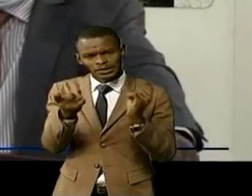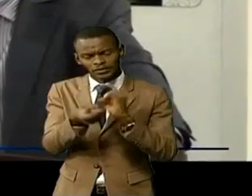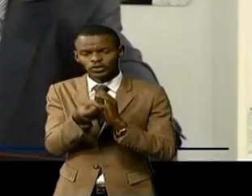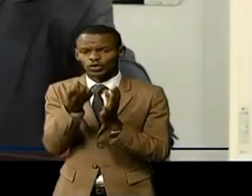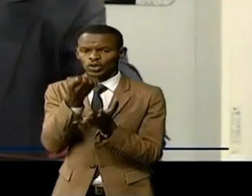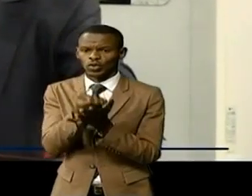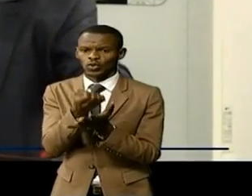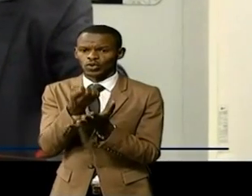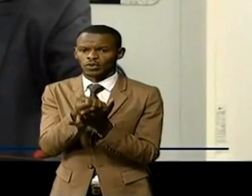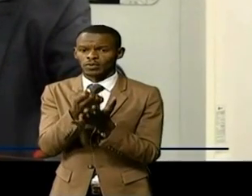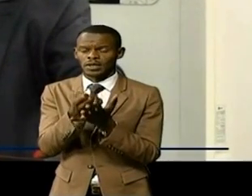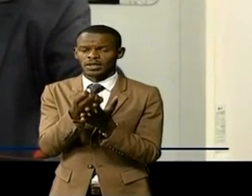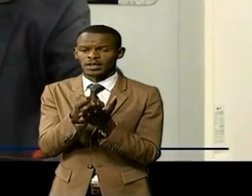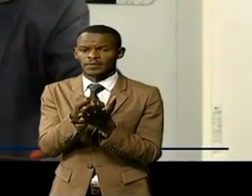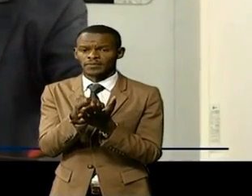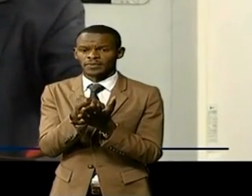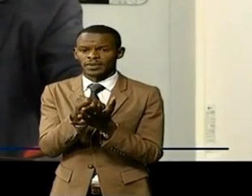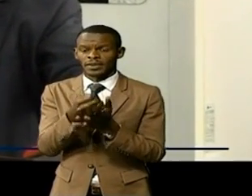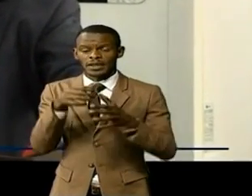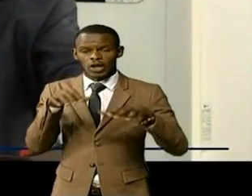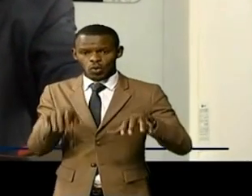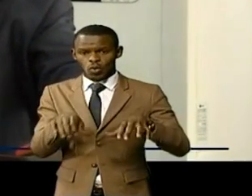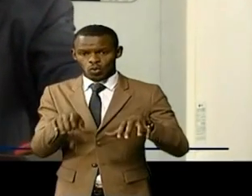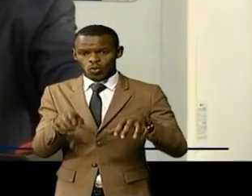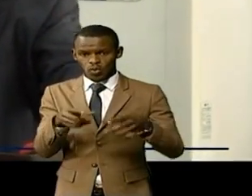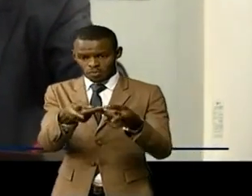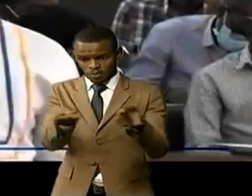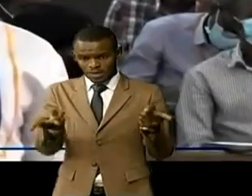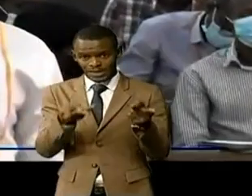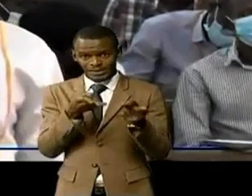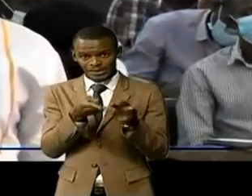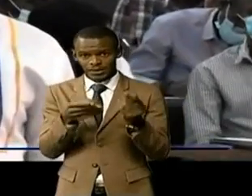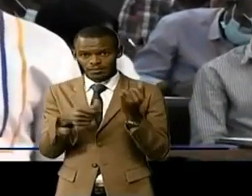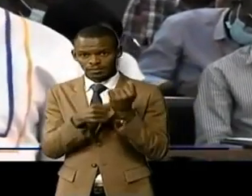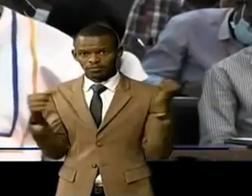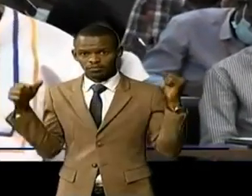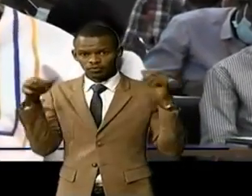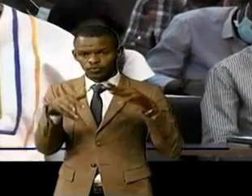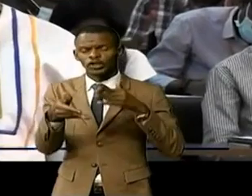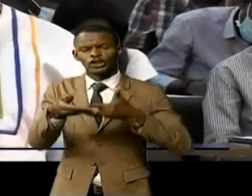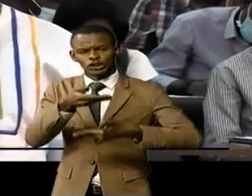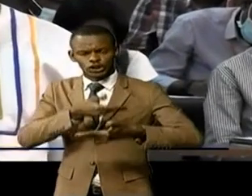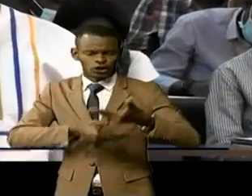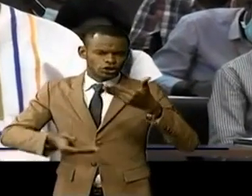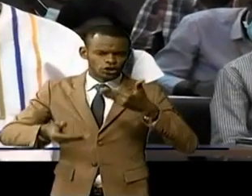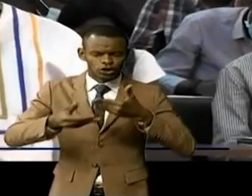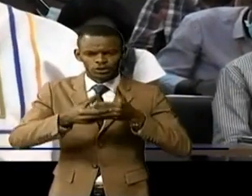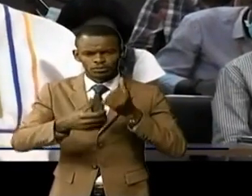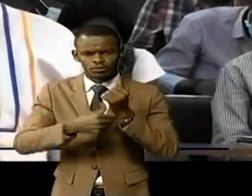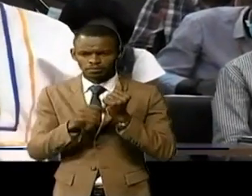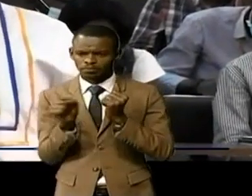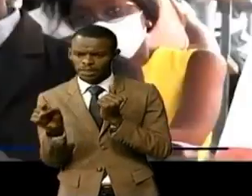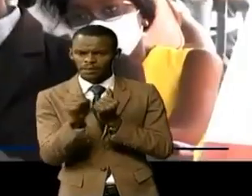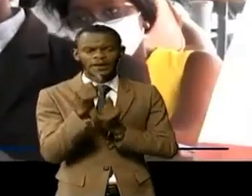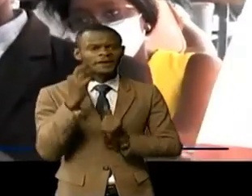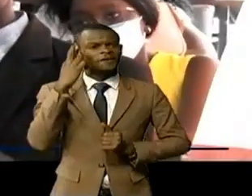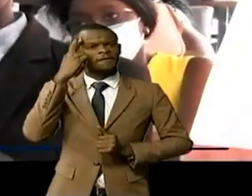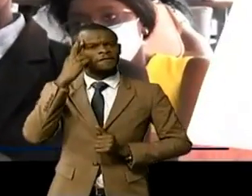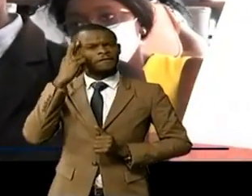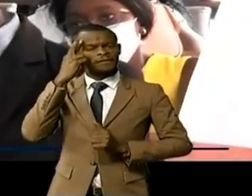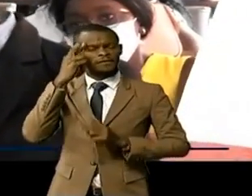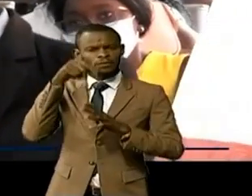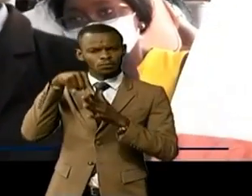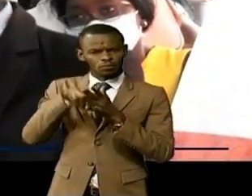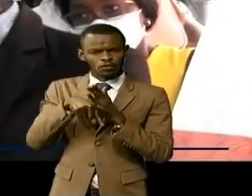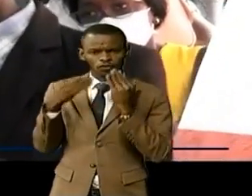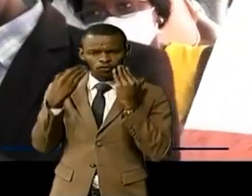l'RDC. Cet espace qui se veut un lieu d'échange, les participants vont axer leurs réflexions sur comment faire bénéficier la